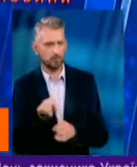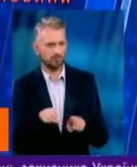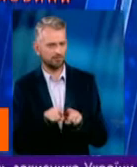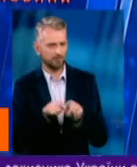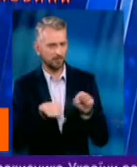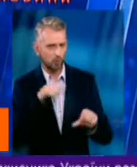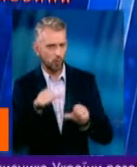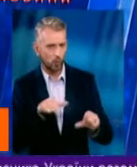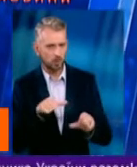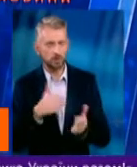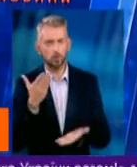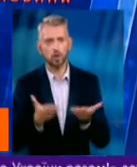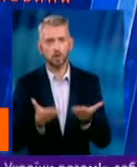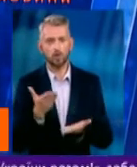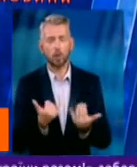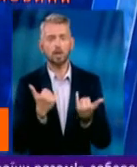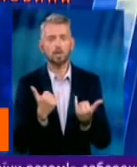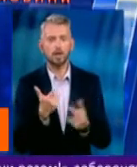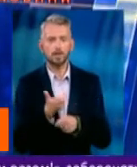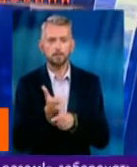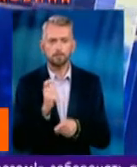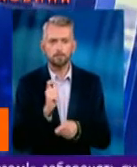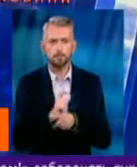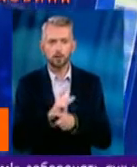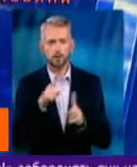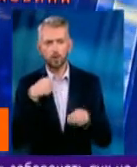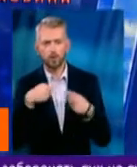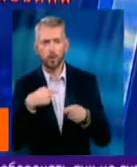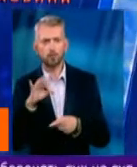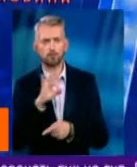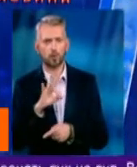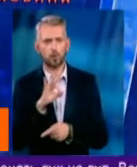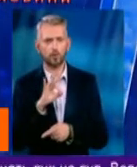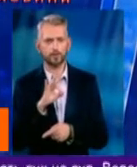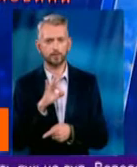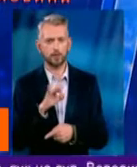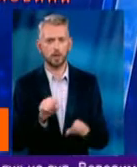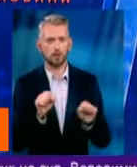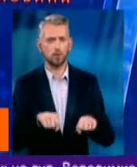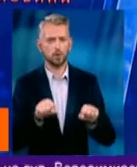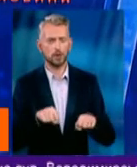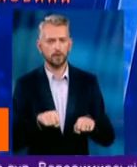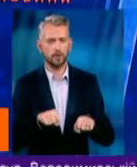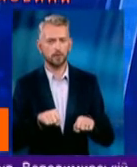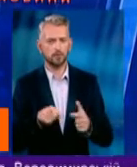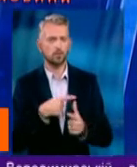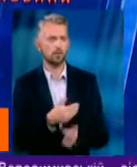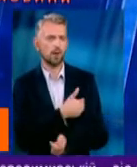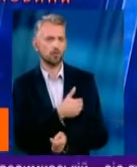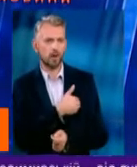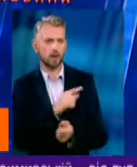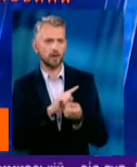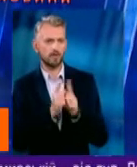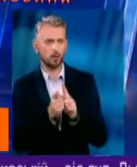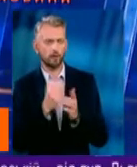Можливо, зараз більше ходить розмова про можливість чи бажання змінювати